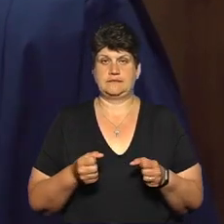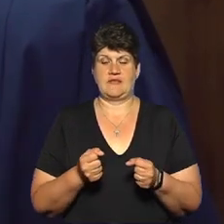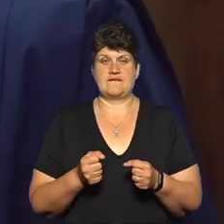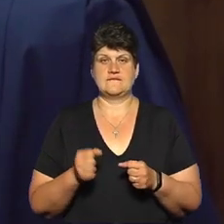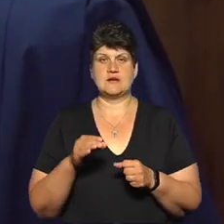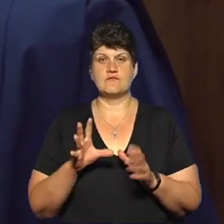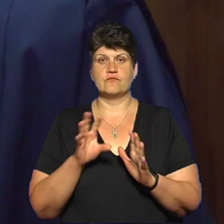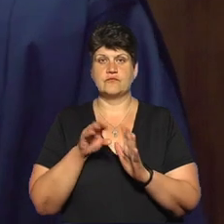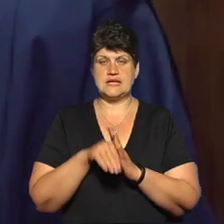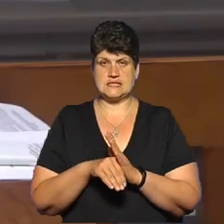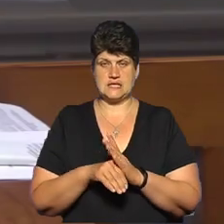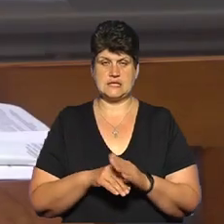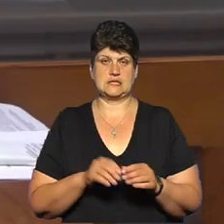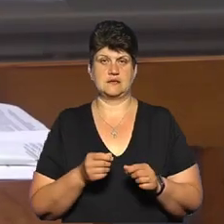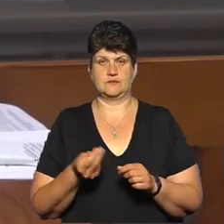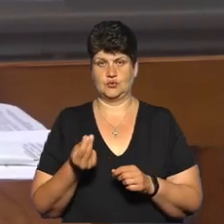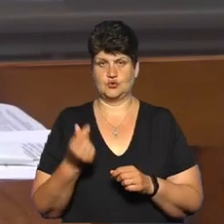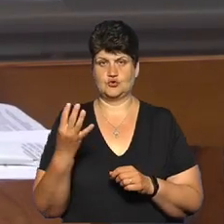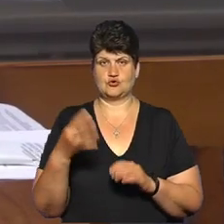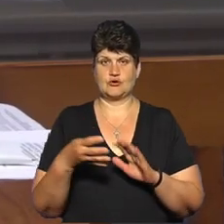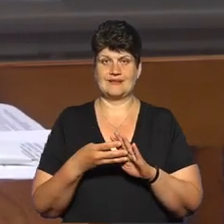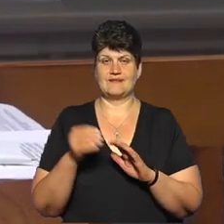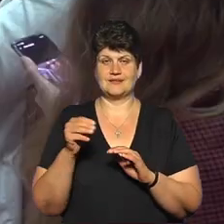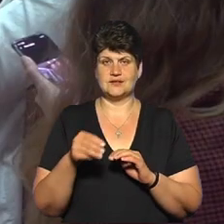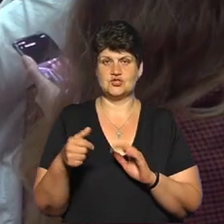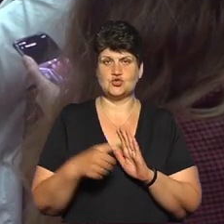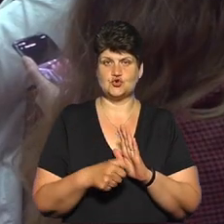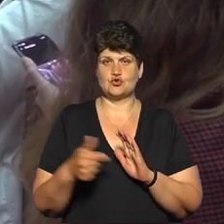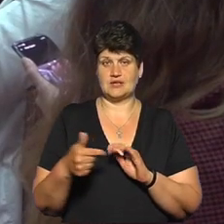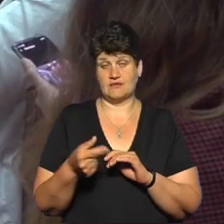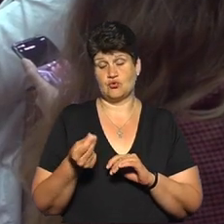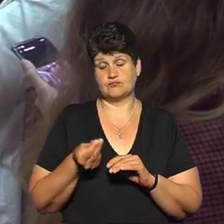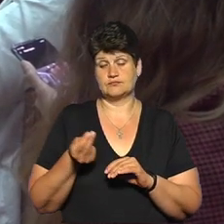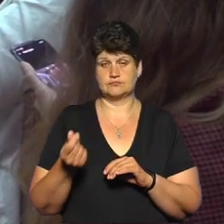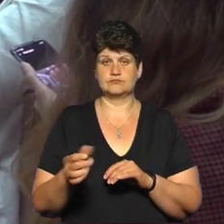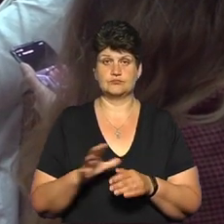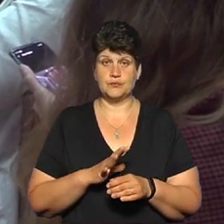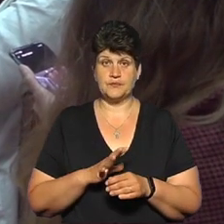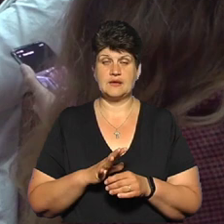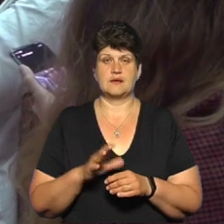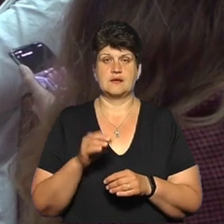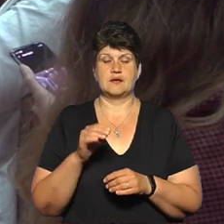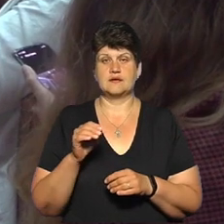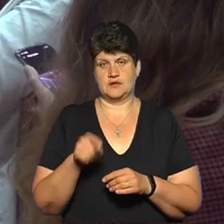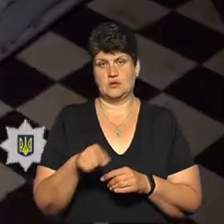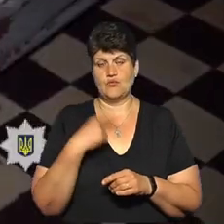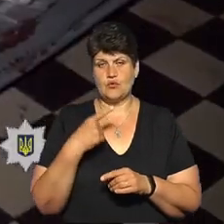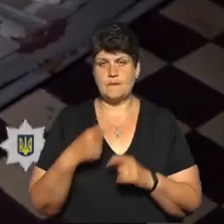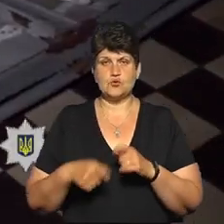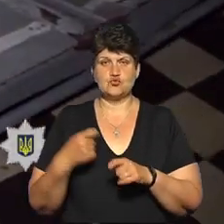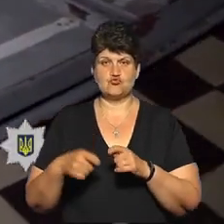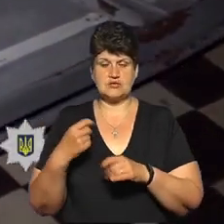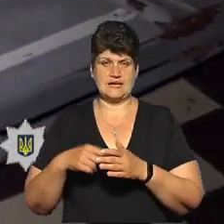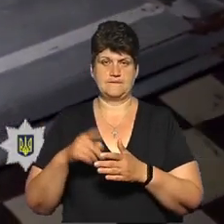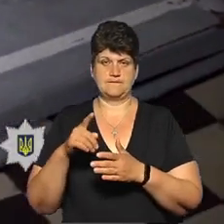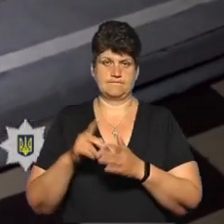застави 49 тисяч 600 гривень. Її жінка внесла. Ірині Яворській-Скрабут інкримінують пошкодження релігійних споруд.